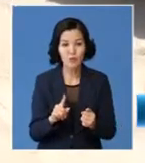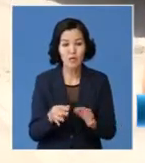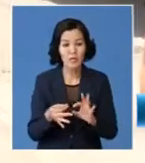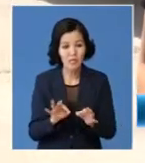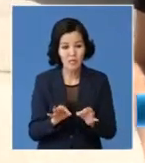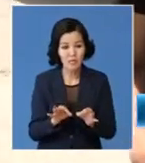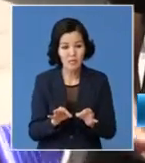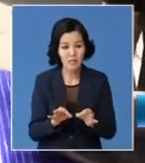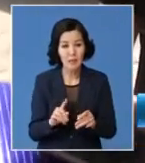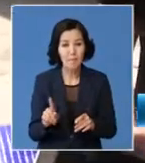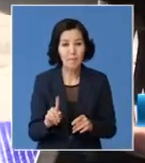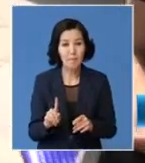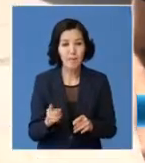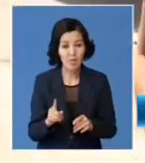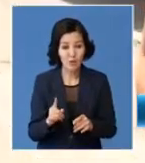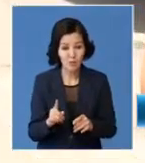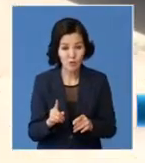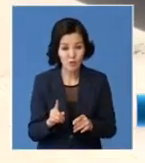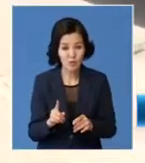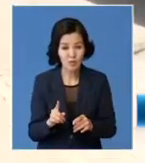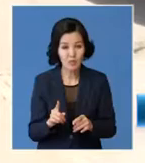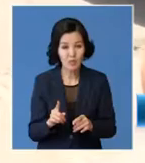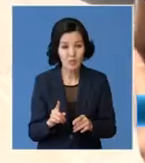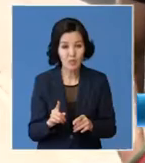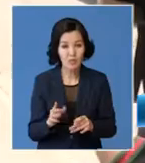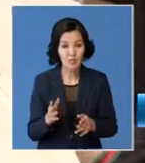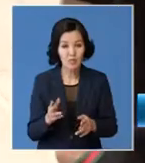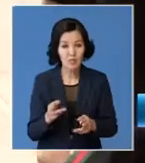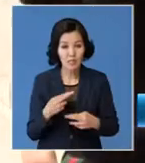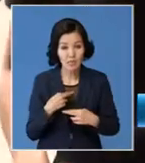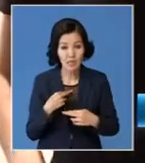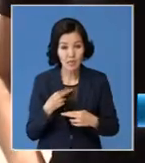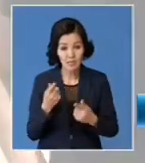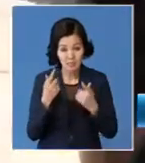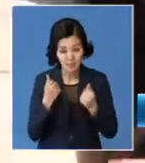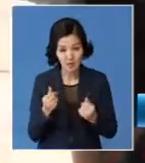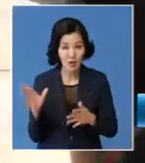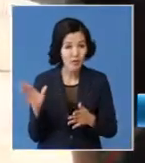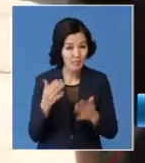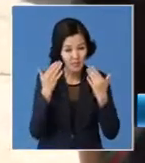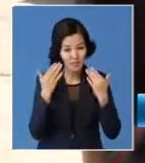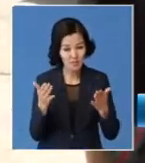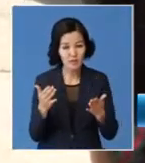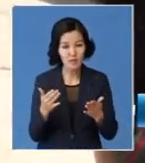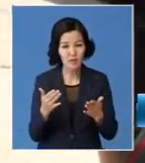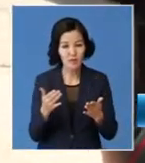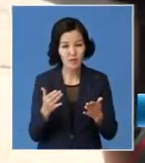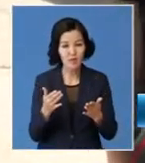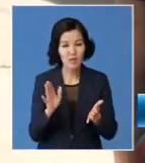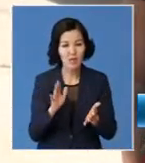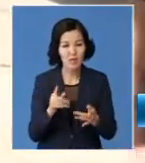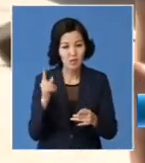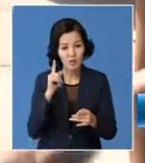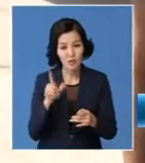что, но с другой стороны, это не, если я знаю, это не значит, что все знают, правильно? Люди привыкли к мусорке, это